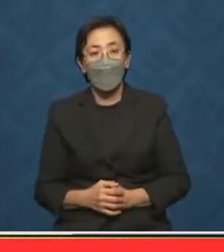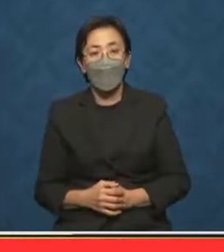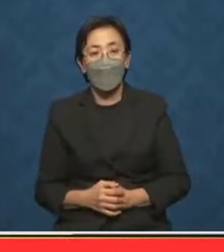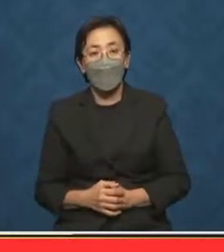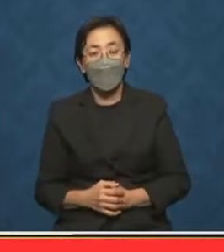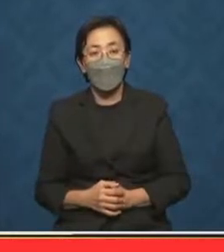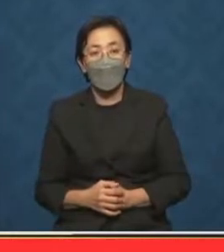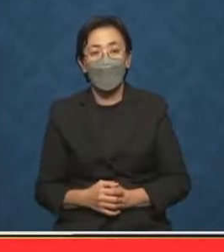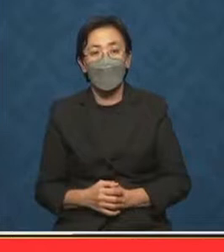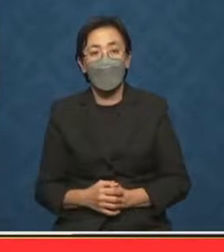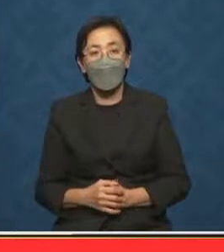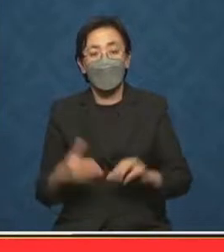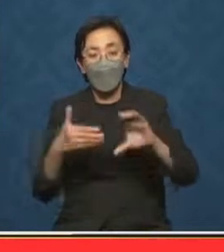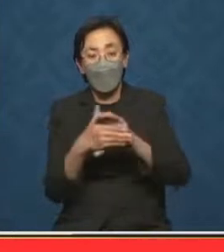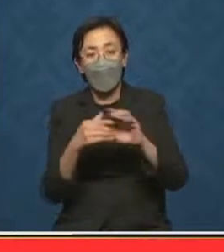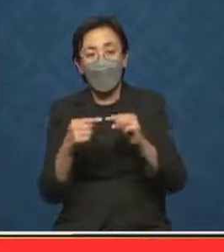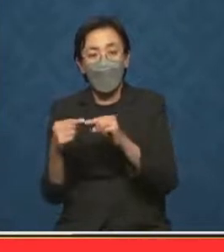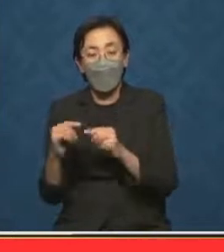ก็สลายไปตรอยครับ